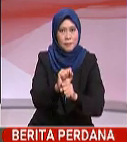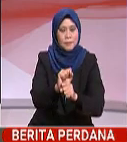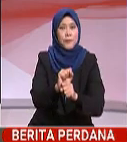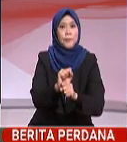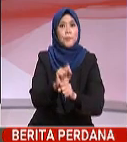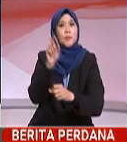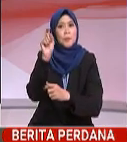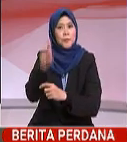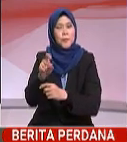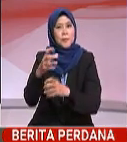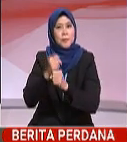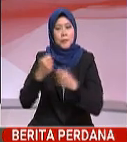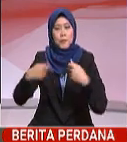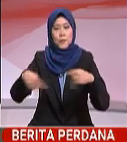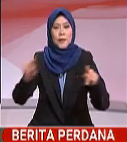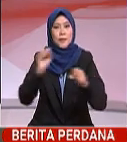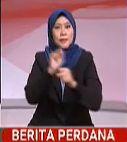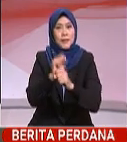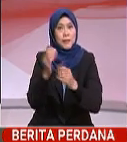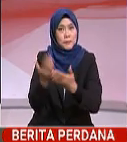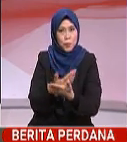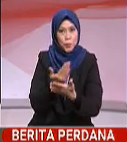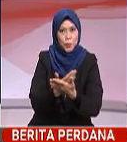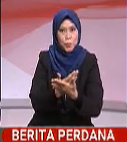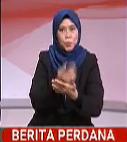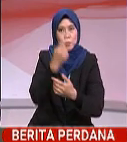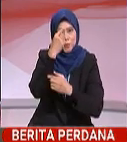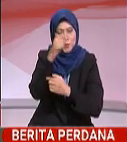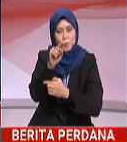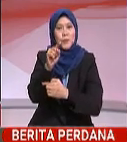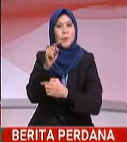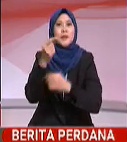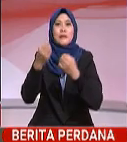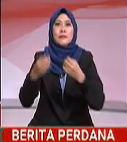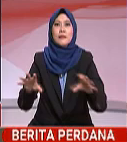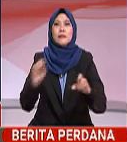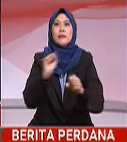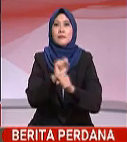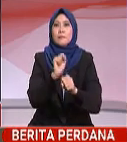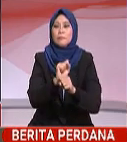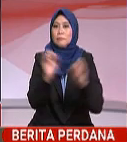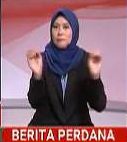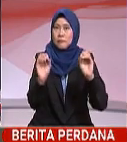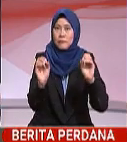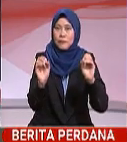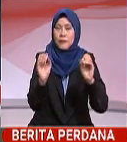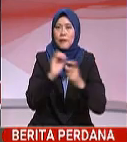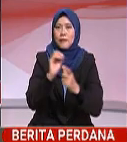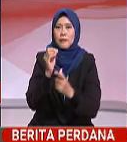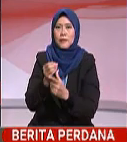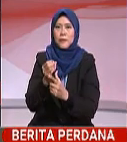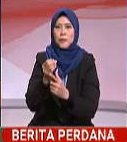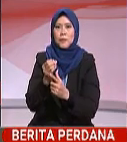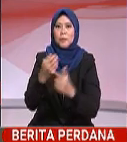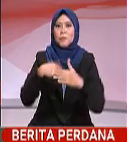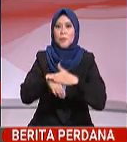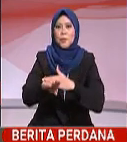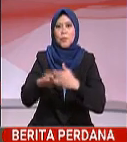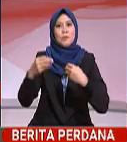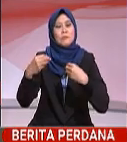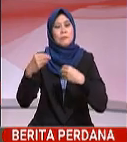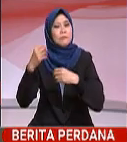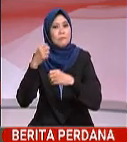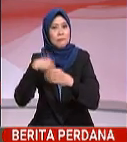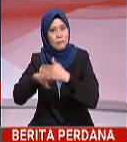Kita perlu menjana peluang pekerjaan baru bagi mereka yang kehilangan pekerjaan atau memasuki pasaran